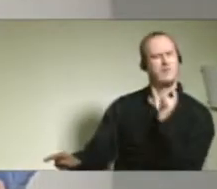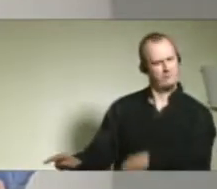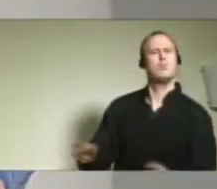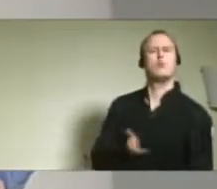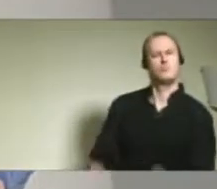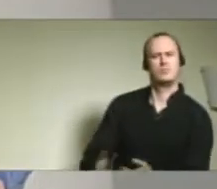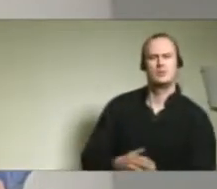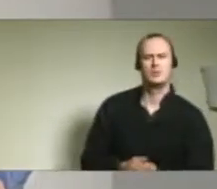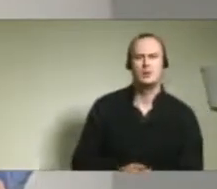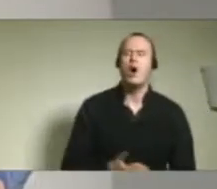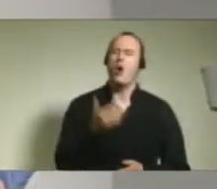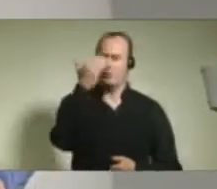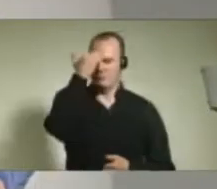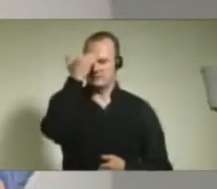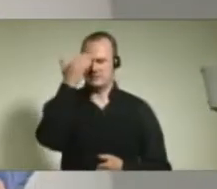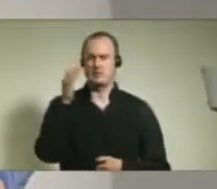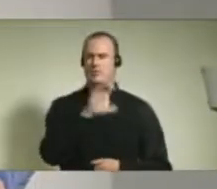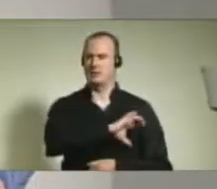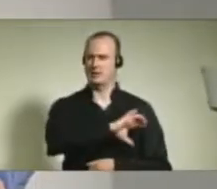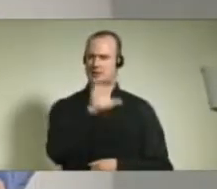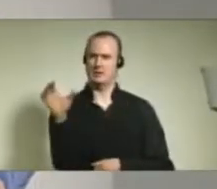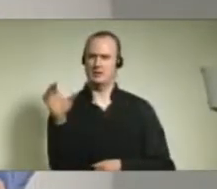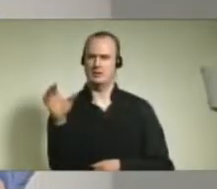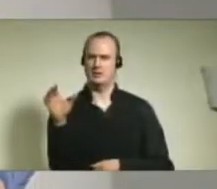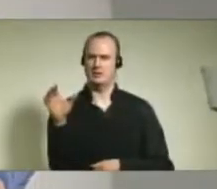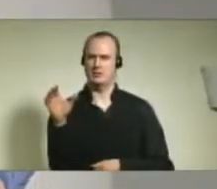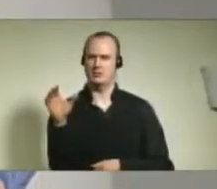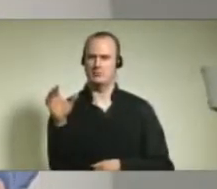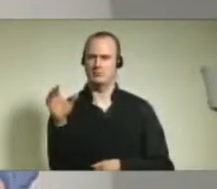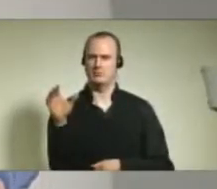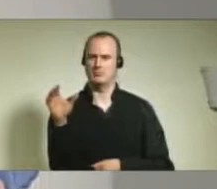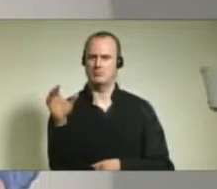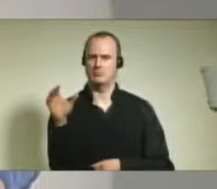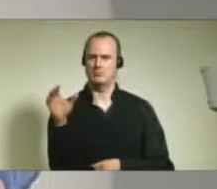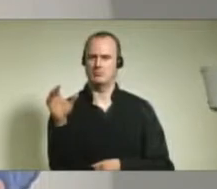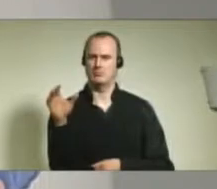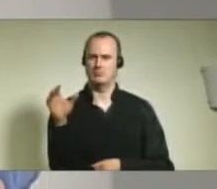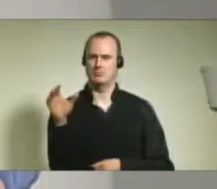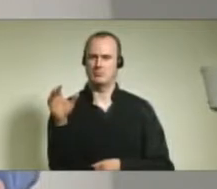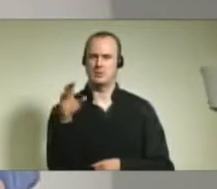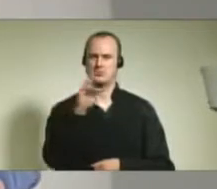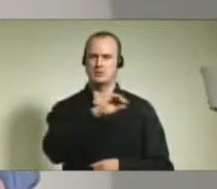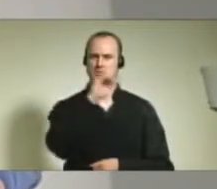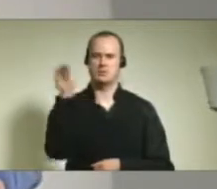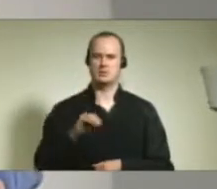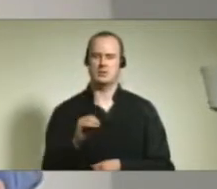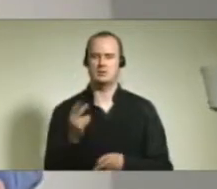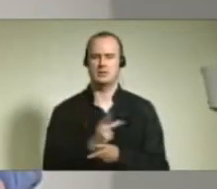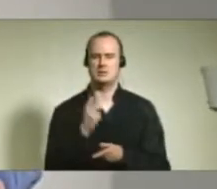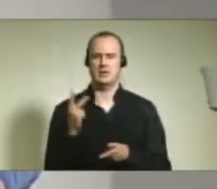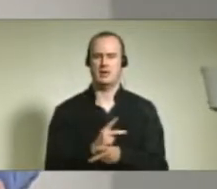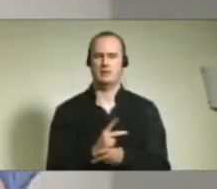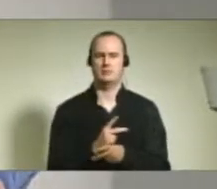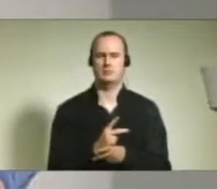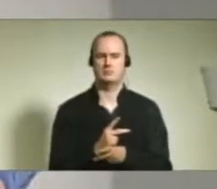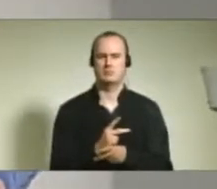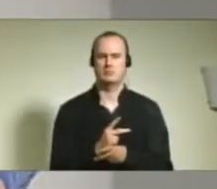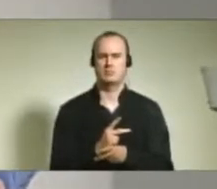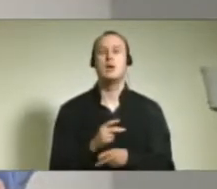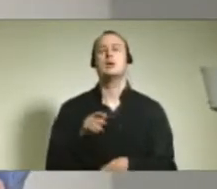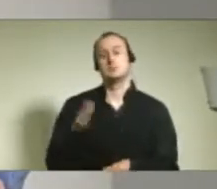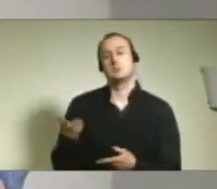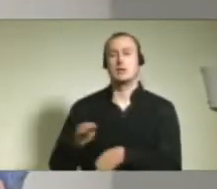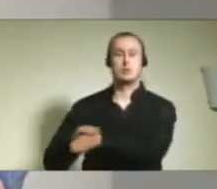60% d'intérêt, c'est de l'usure. Et ces prêteurs sur